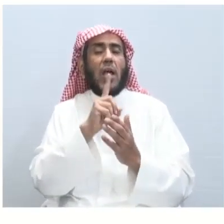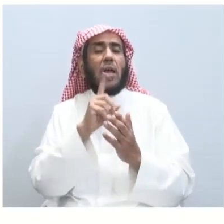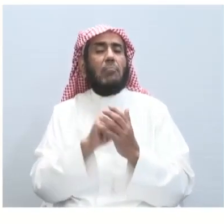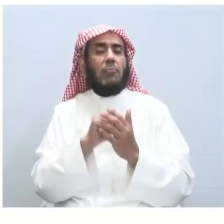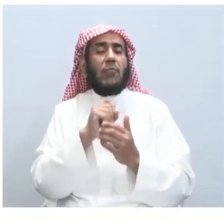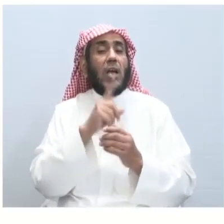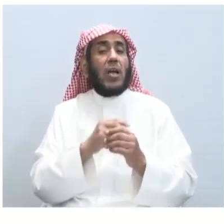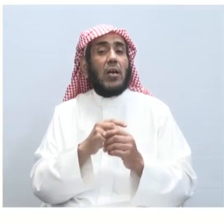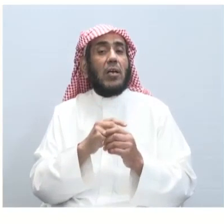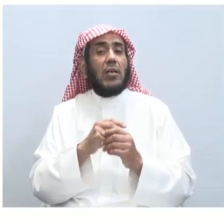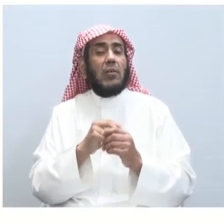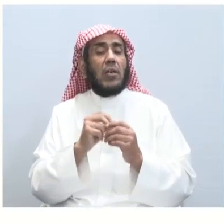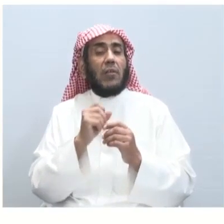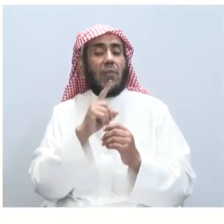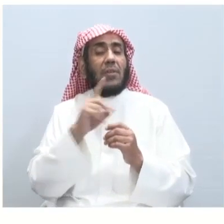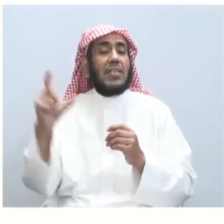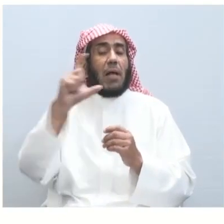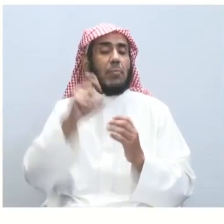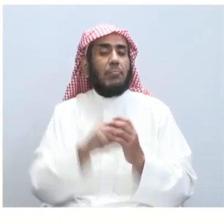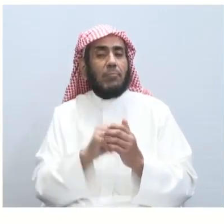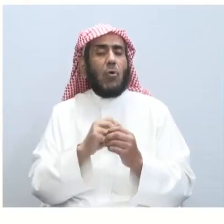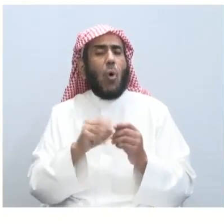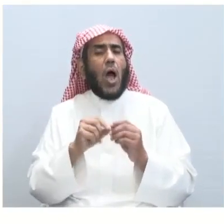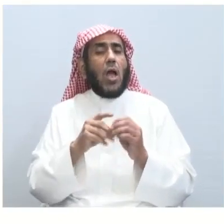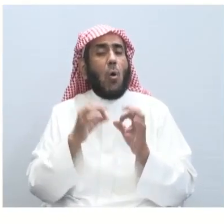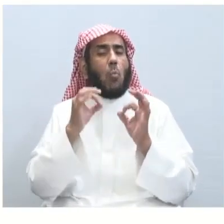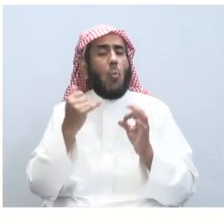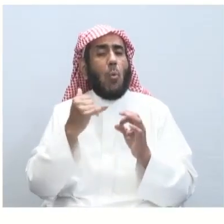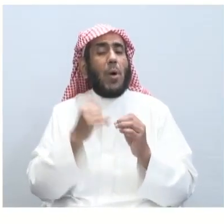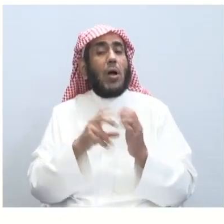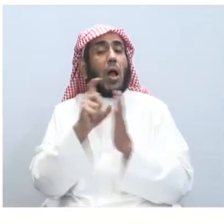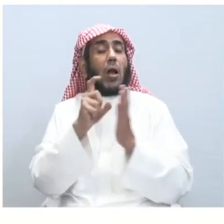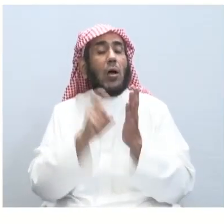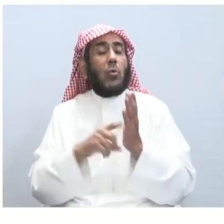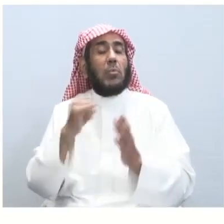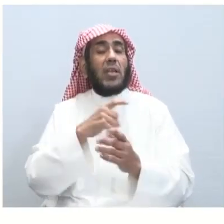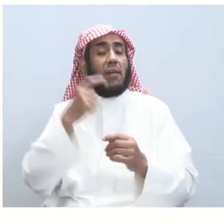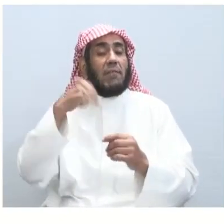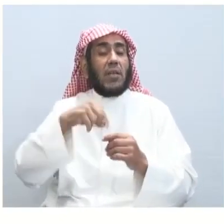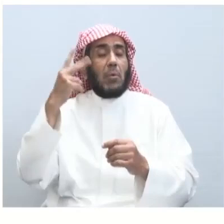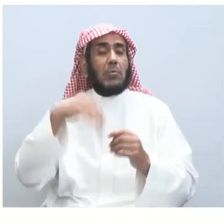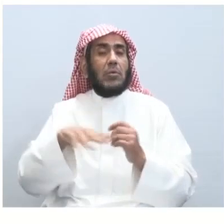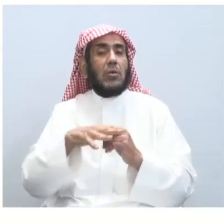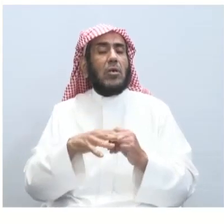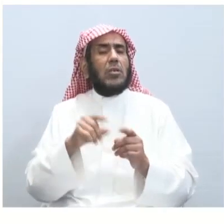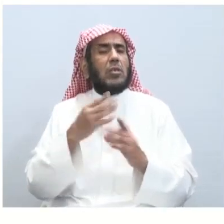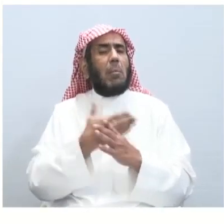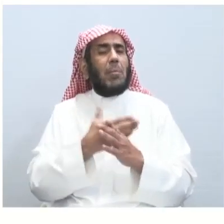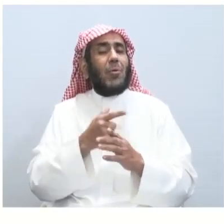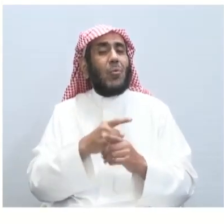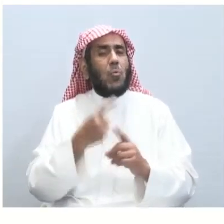الاسلام قواعد الفقه الاسلامي وهي تمثل القانون المدني في المملكه العربيه السعوديه كونه